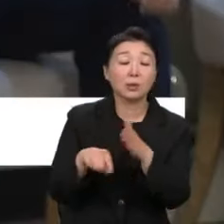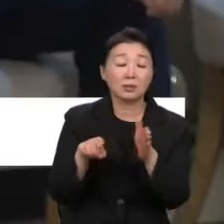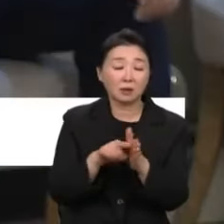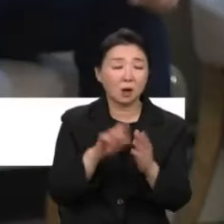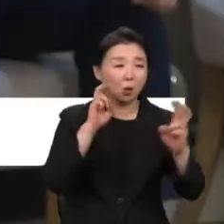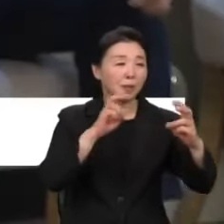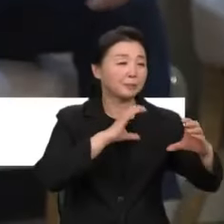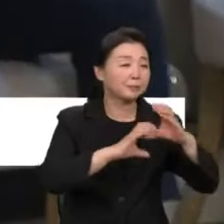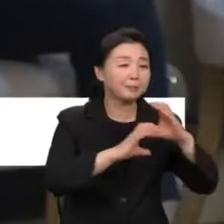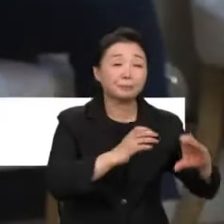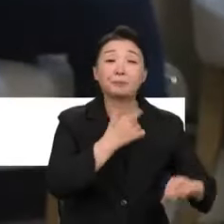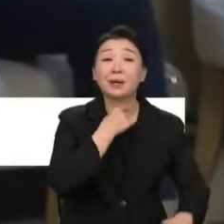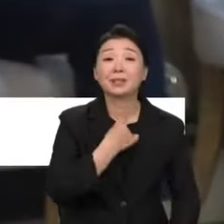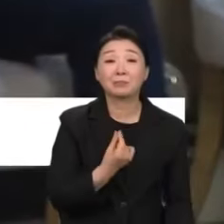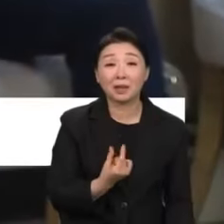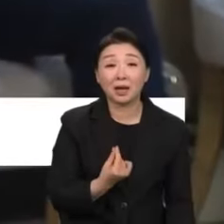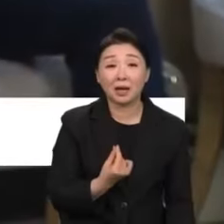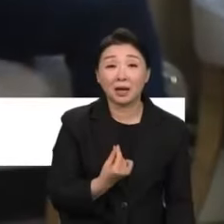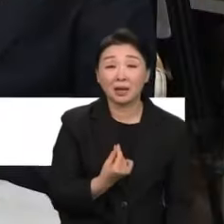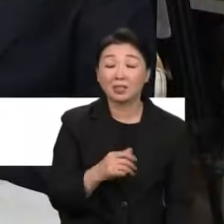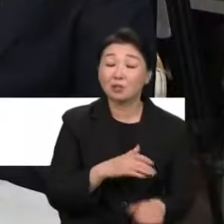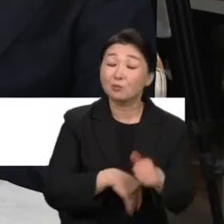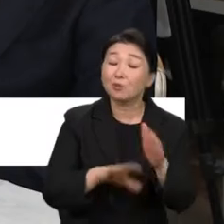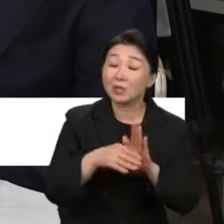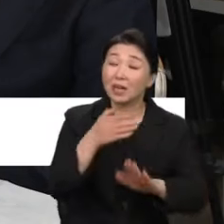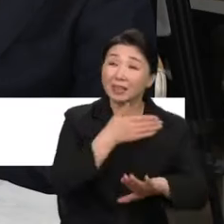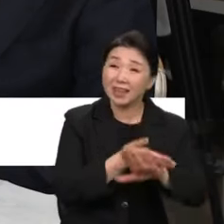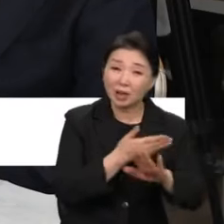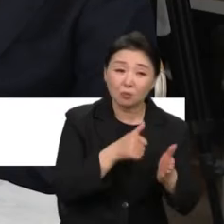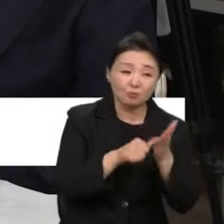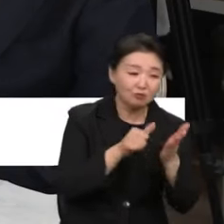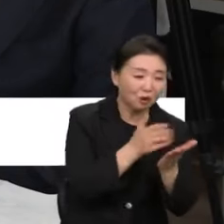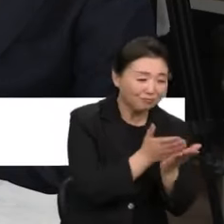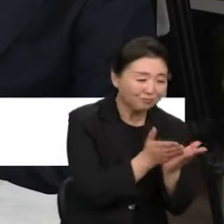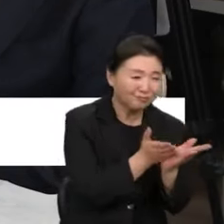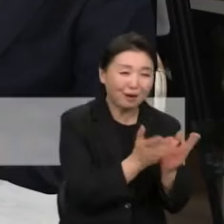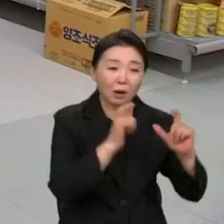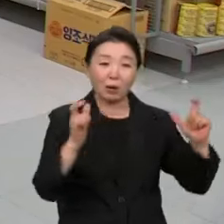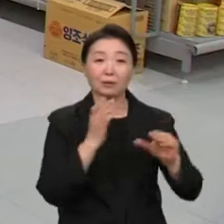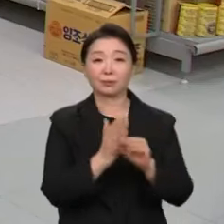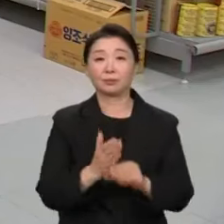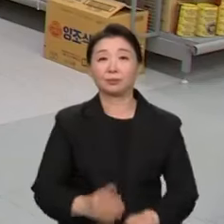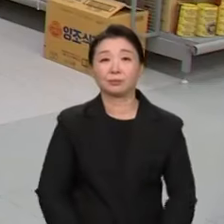소통하겠다고 했는데 이런 분위기는 목으로도 산고